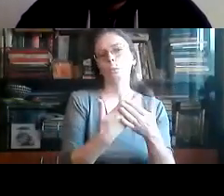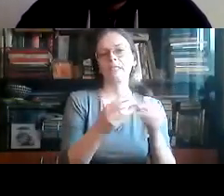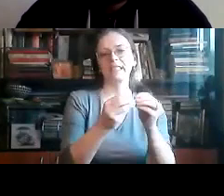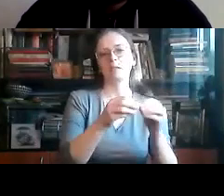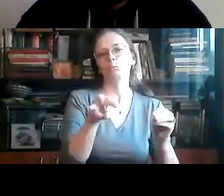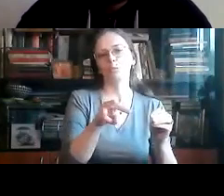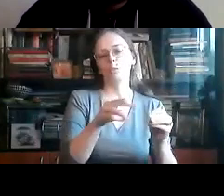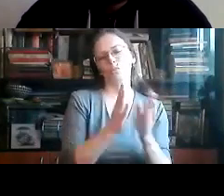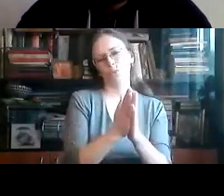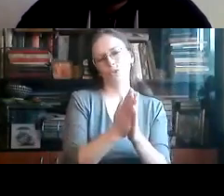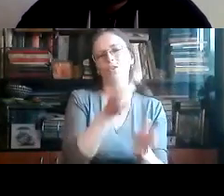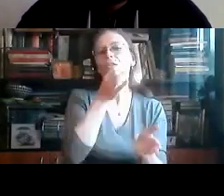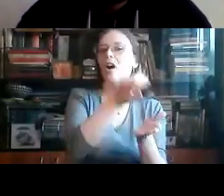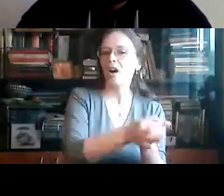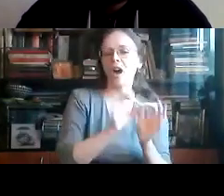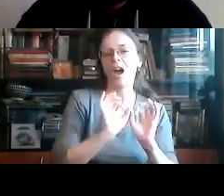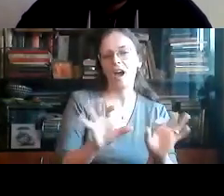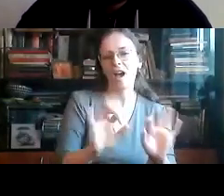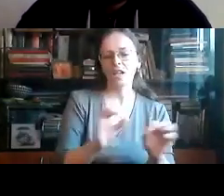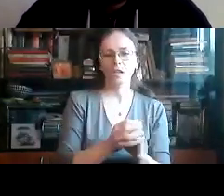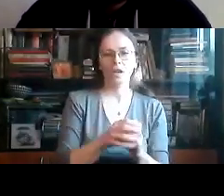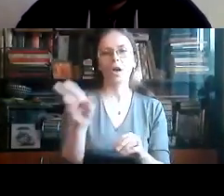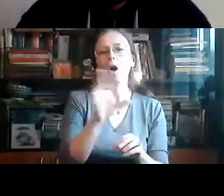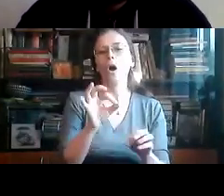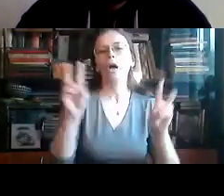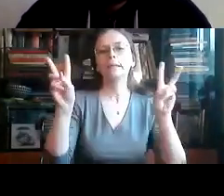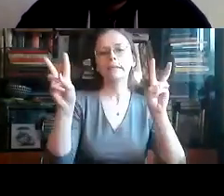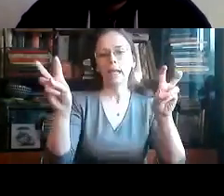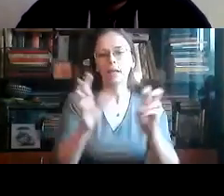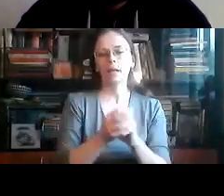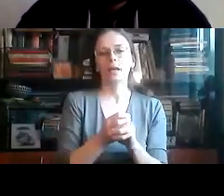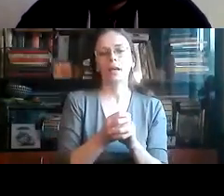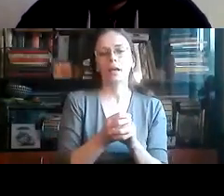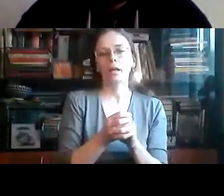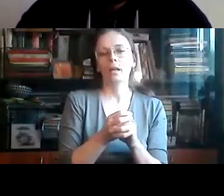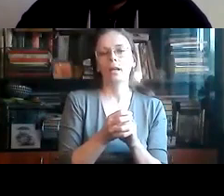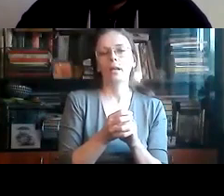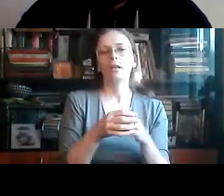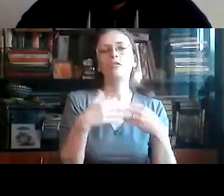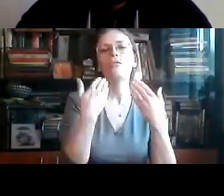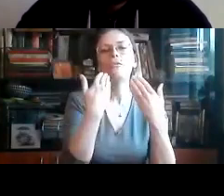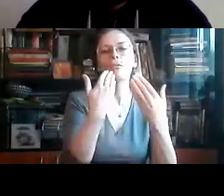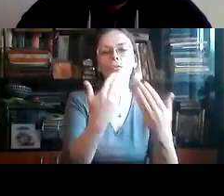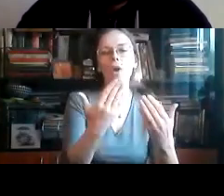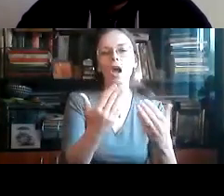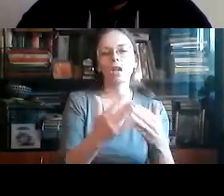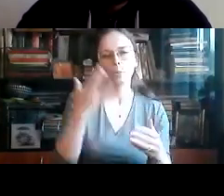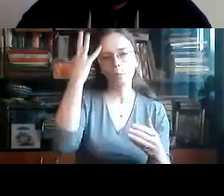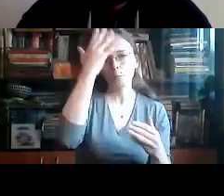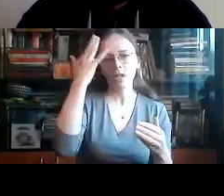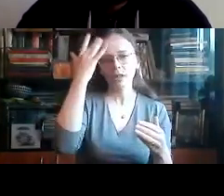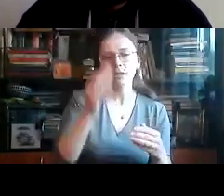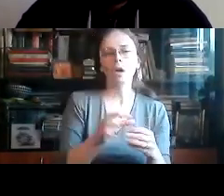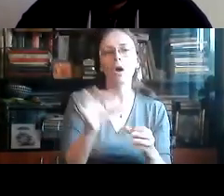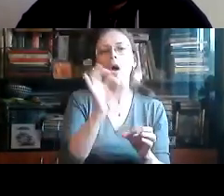том, о ваших, поделиться мыслями о театре во время пандемии, о театре